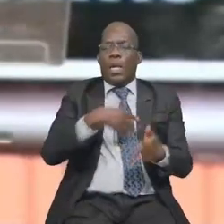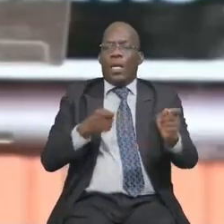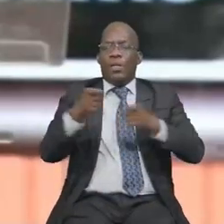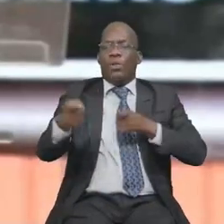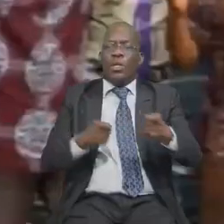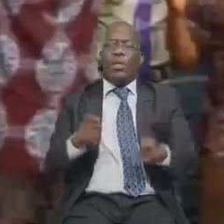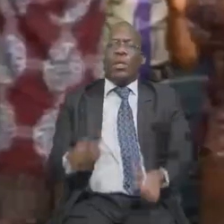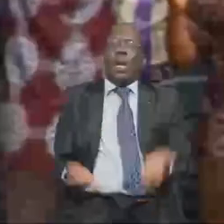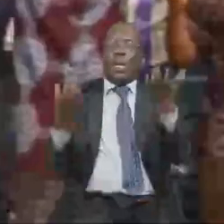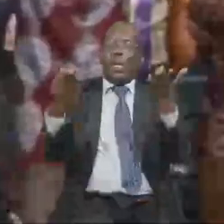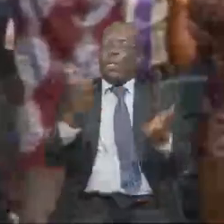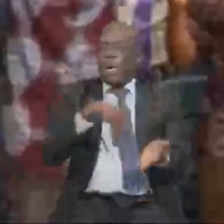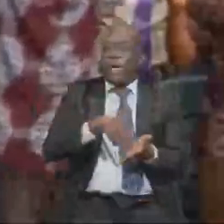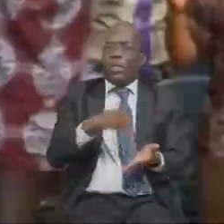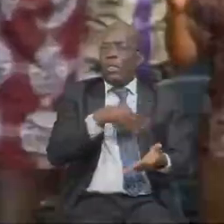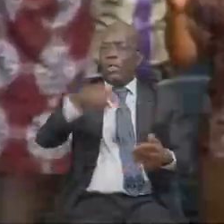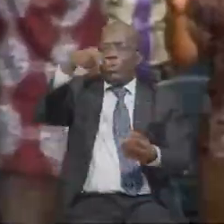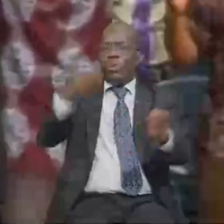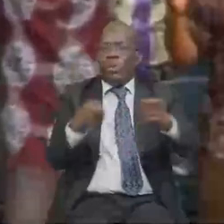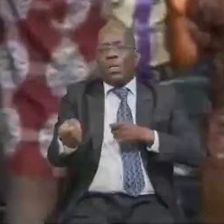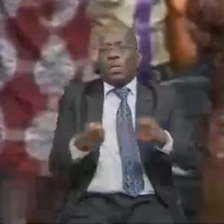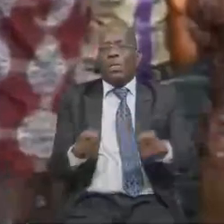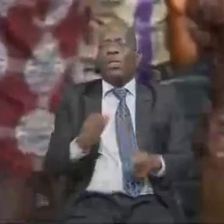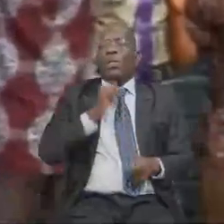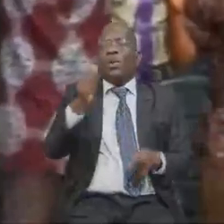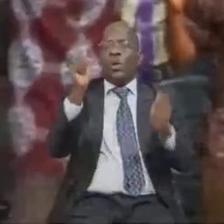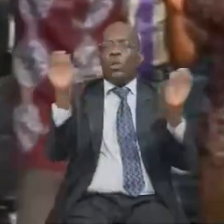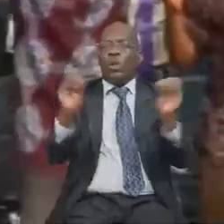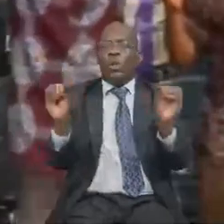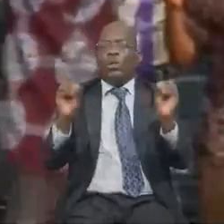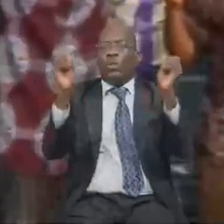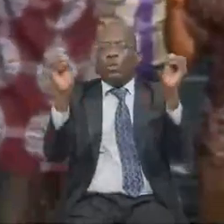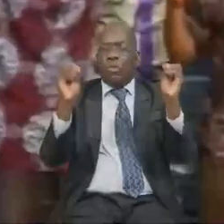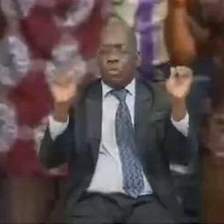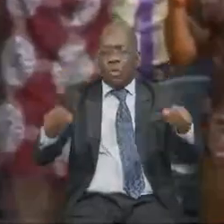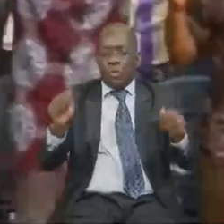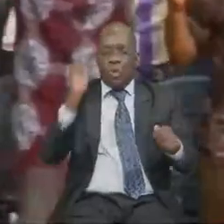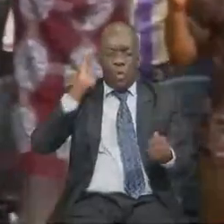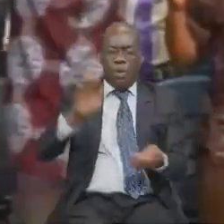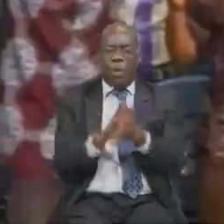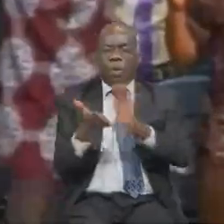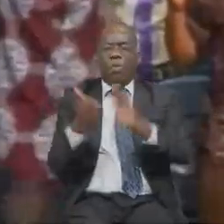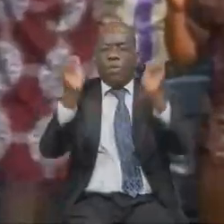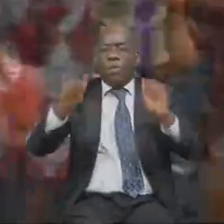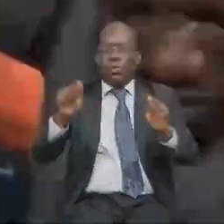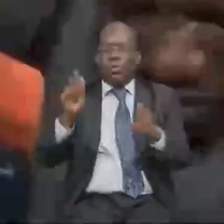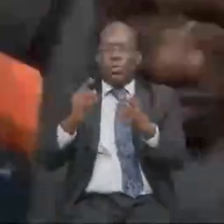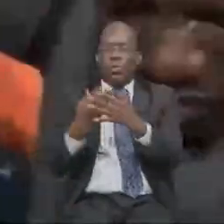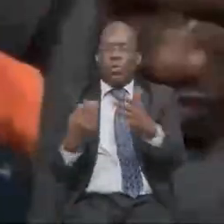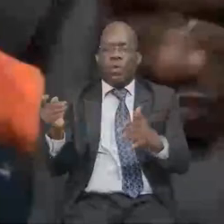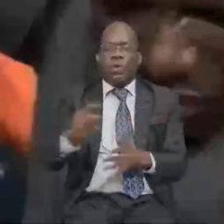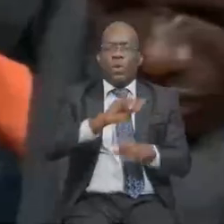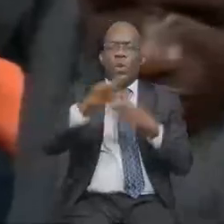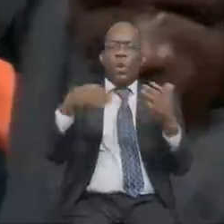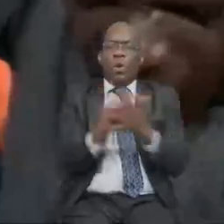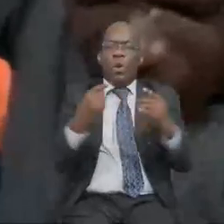règne. Les impossibilités deviendront possibles devant toi. Tous ses ennemis seront